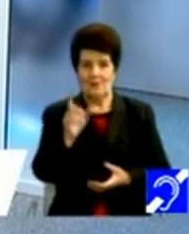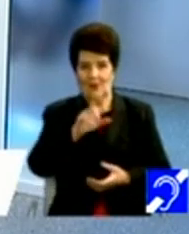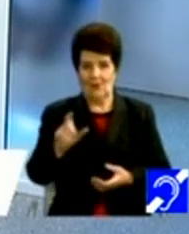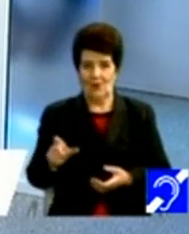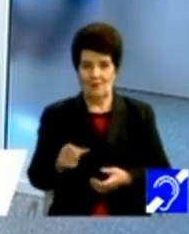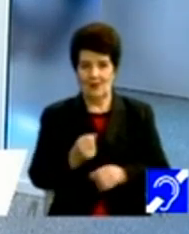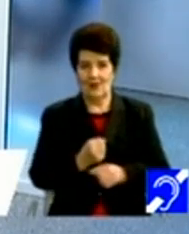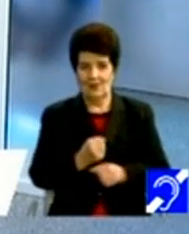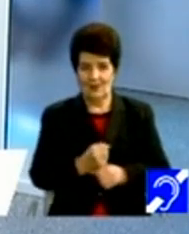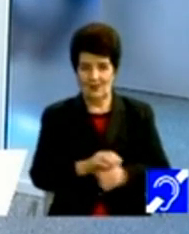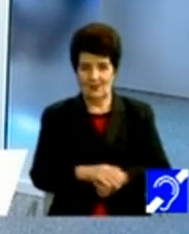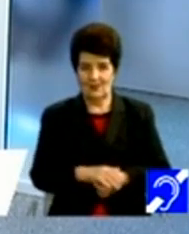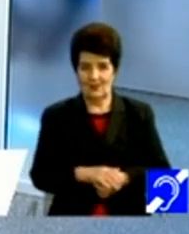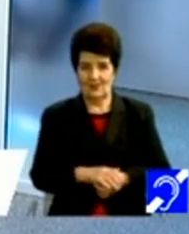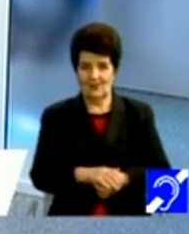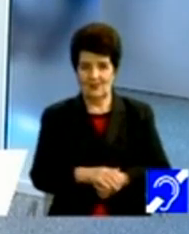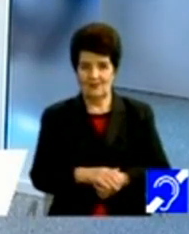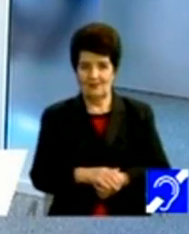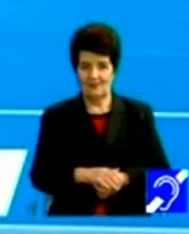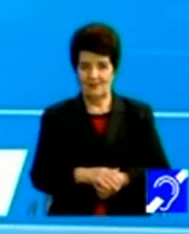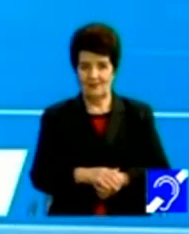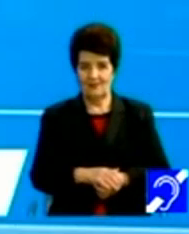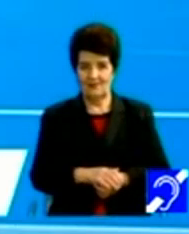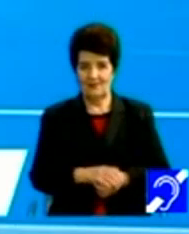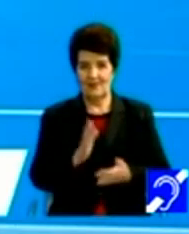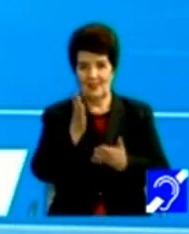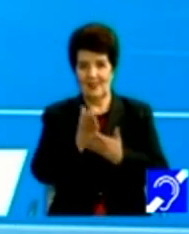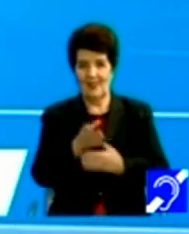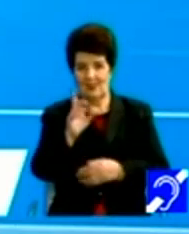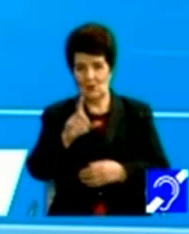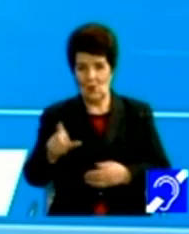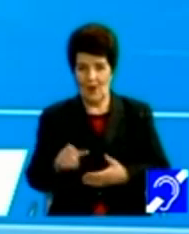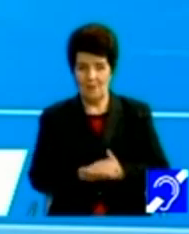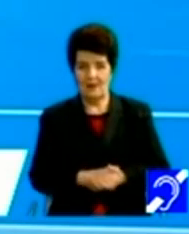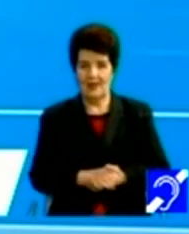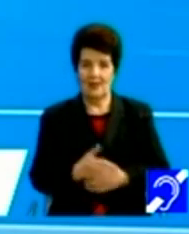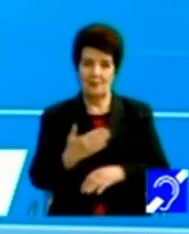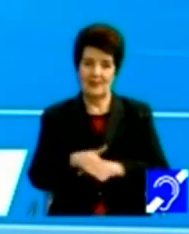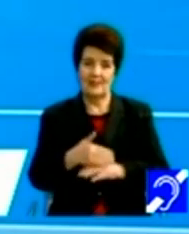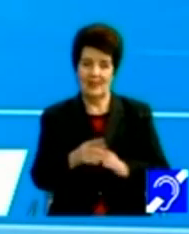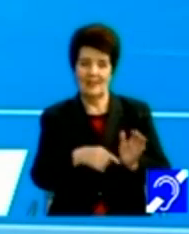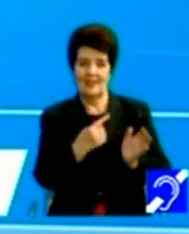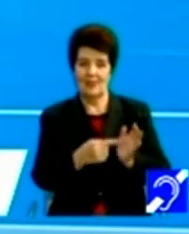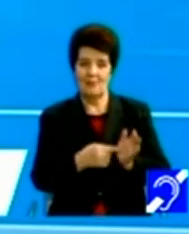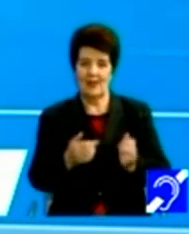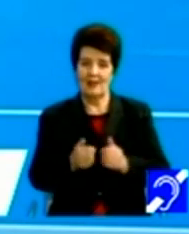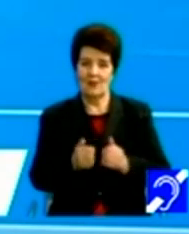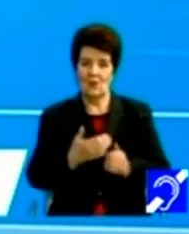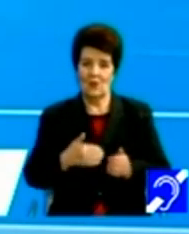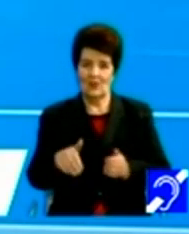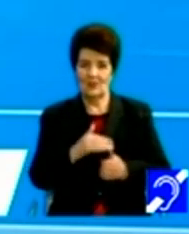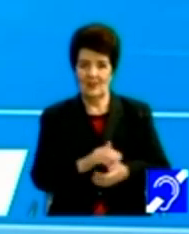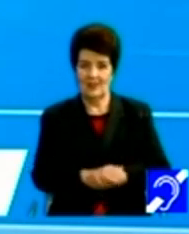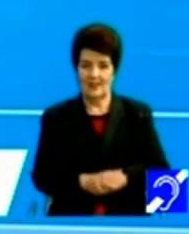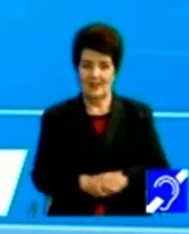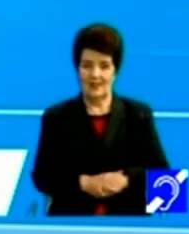de fapt, electoratul. A fost la rândul lui întrebat direct cu oamenii pe stradă, întrebați de colegii mei, să vedem ce așteptări au de